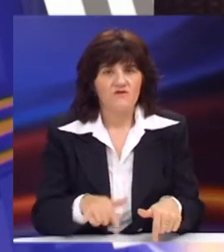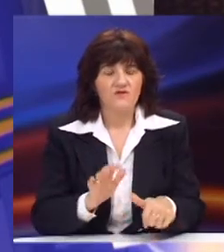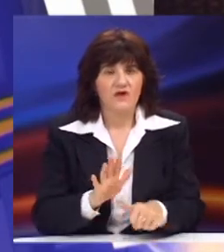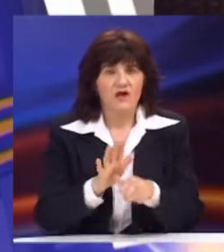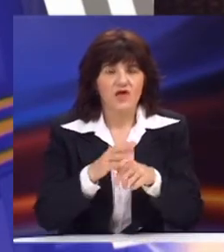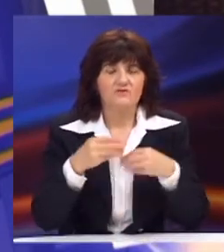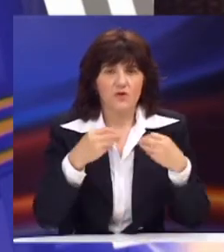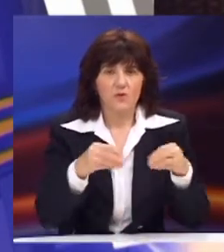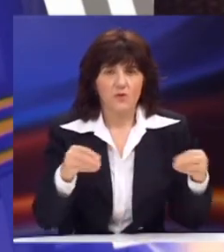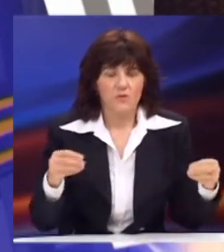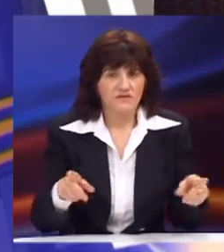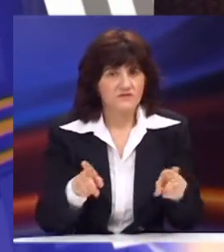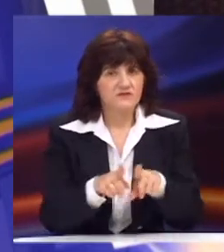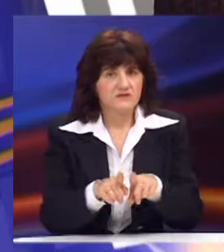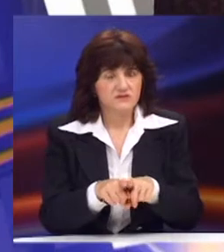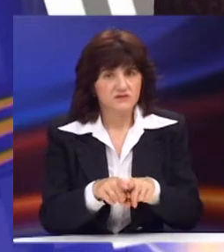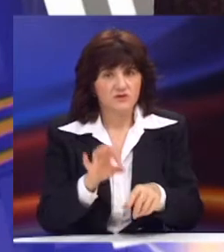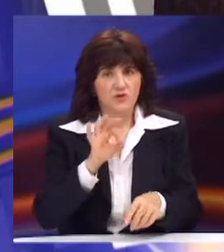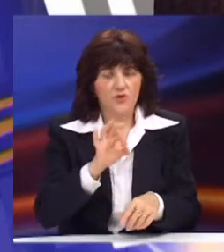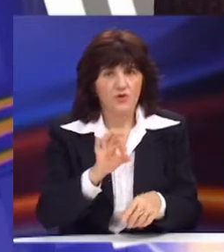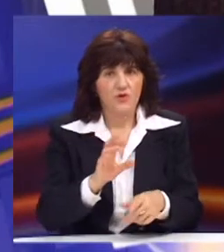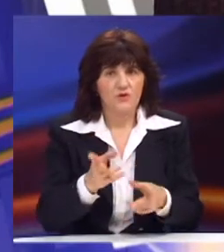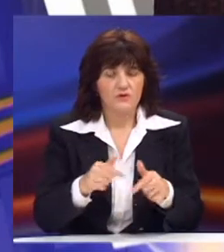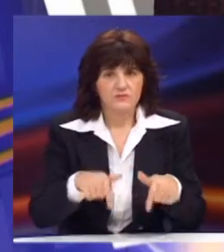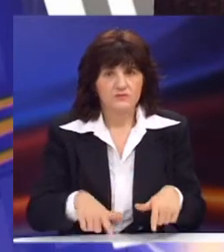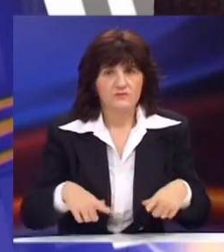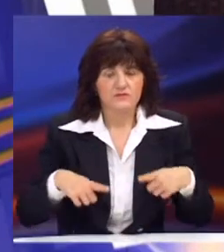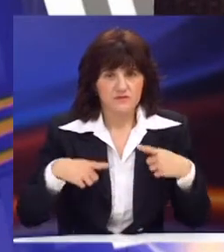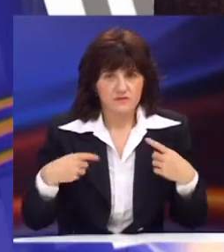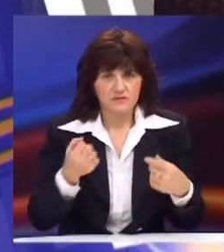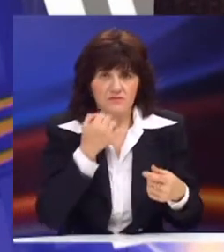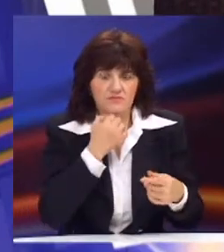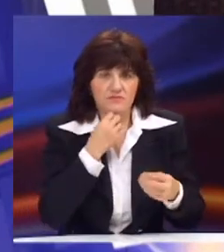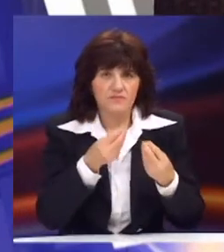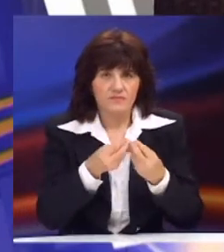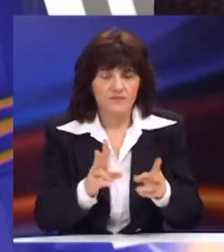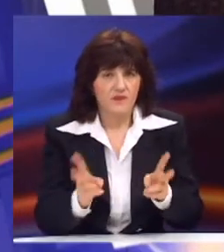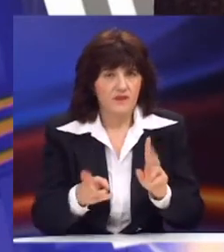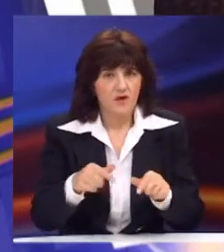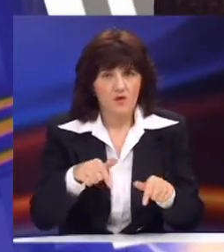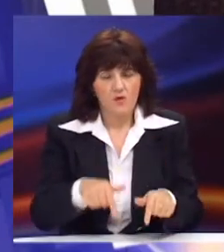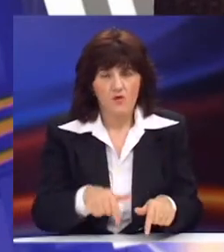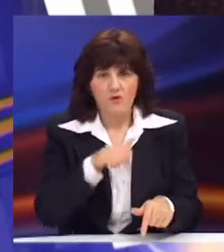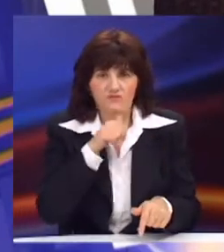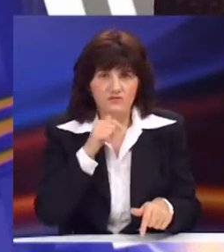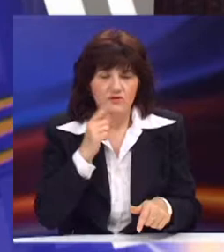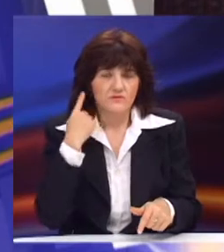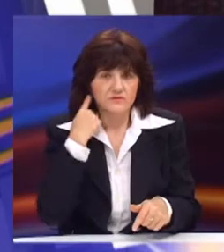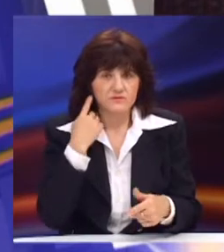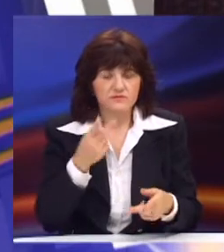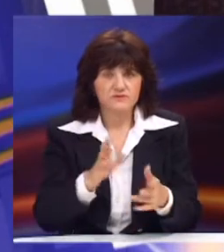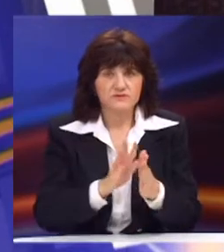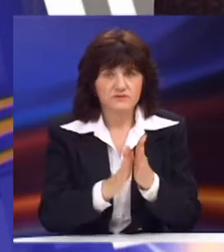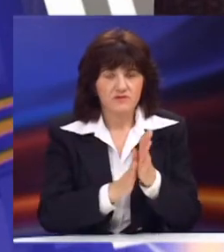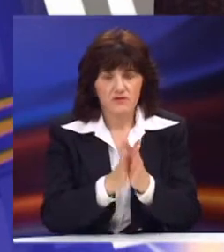ovdje u Subotici, s druge strane isto tako o lokalnom ekonomskom razvoju i faktički kako to kod nas funkcioniše,